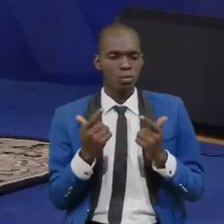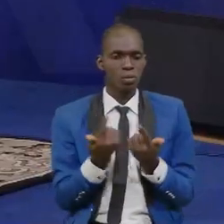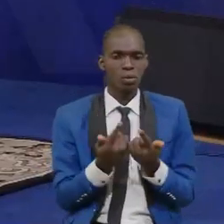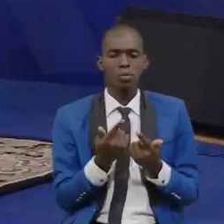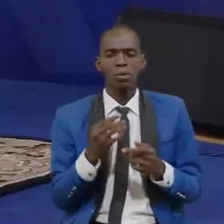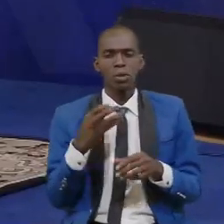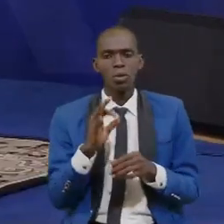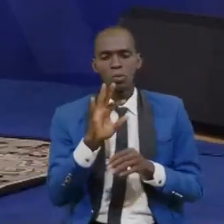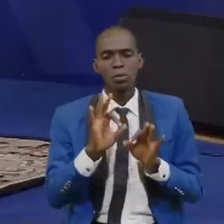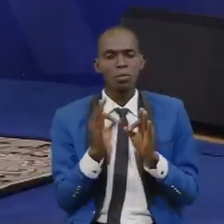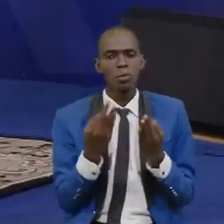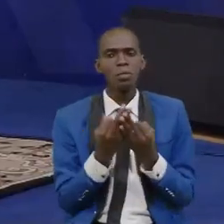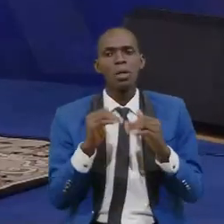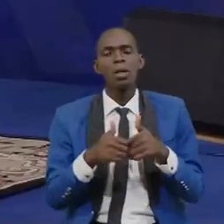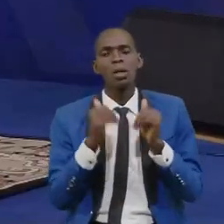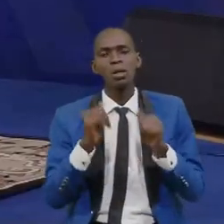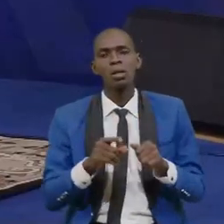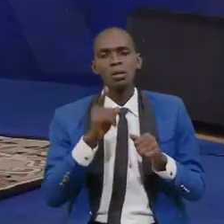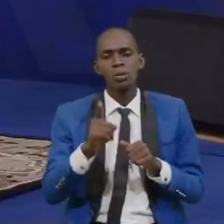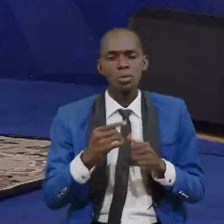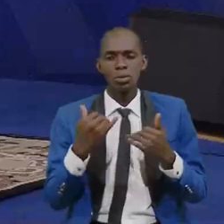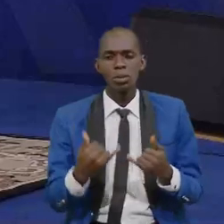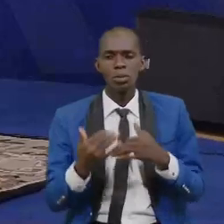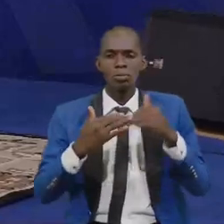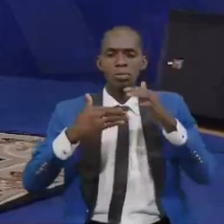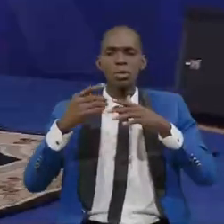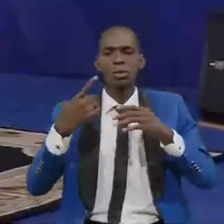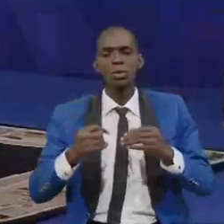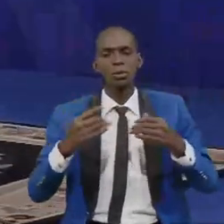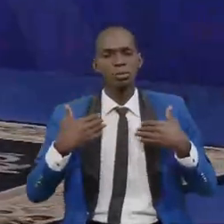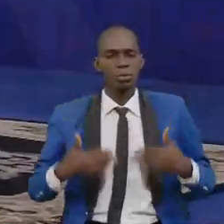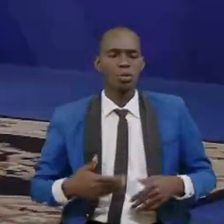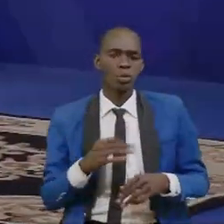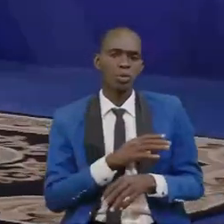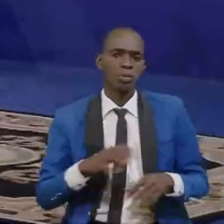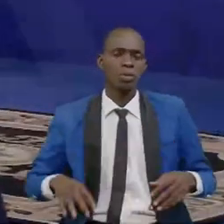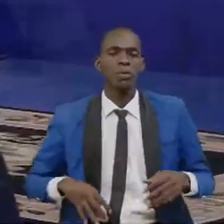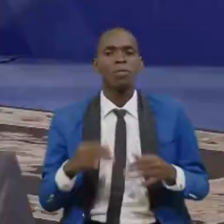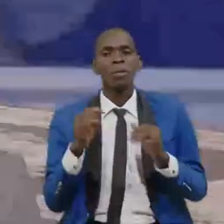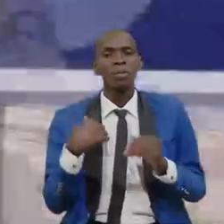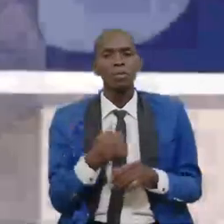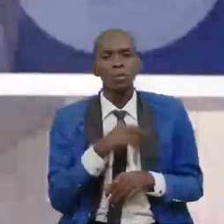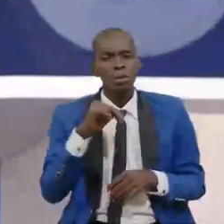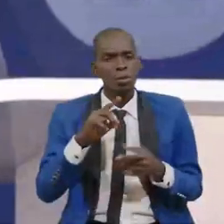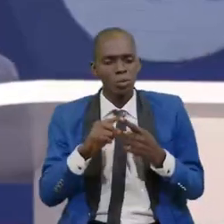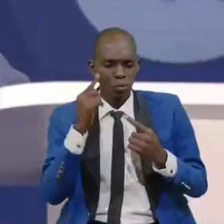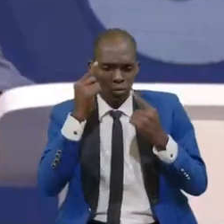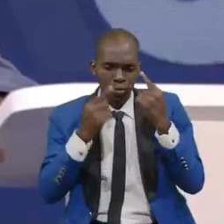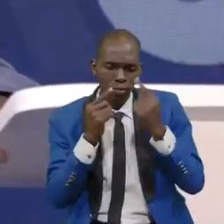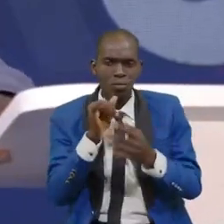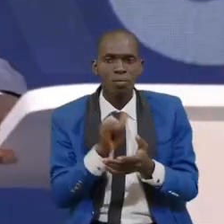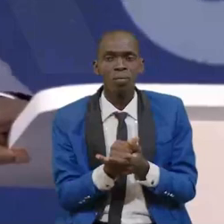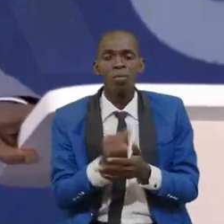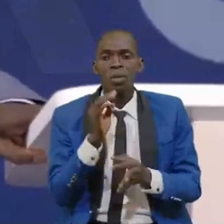famille autour de vous, comment pouvez-vous édifier le corps de Christ? Nous devons prendre tout cela en considération,